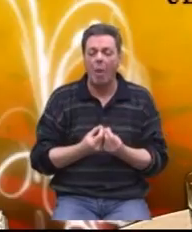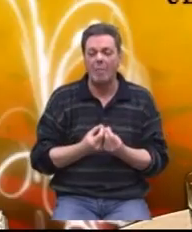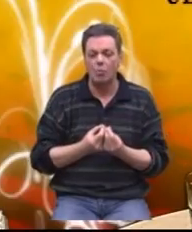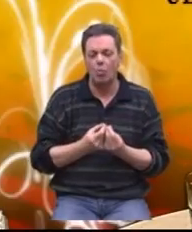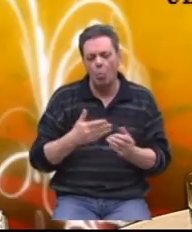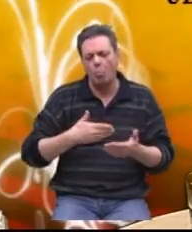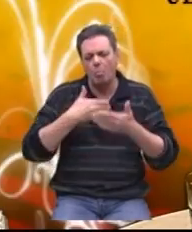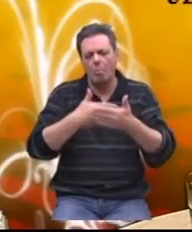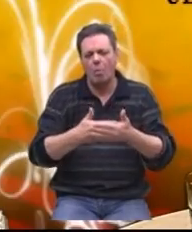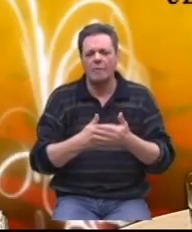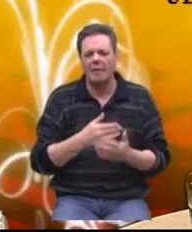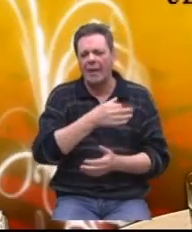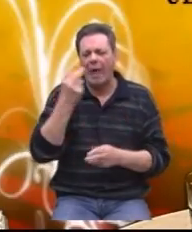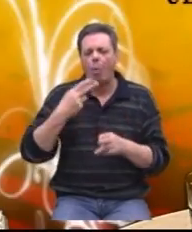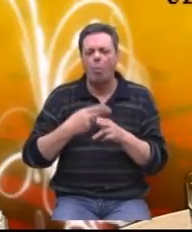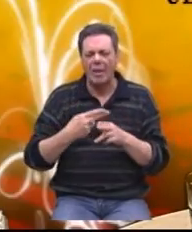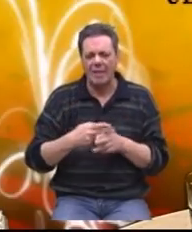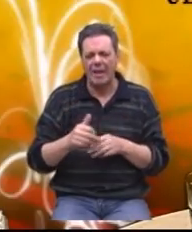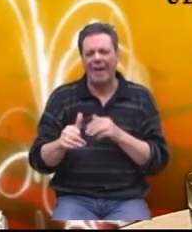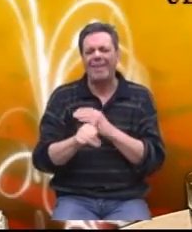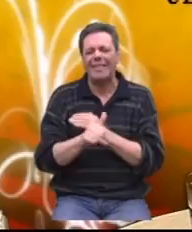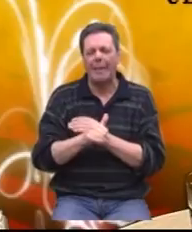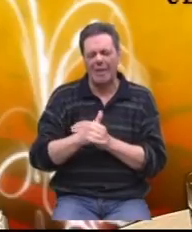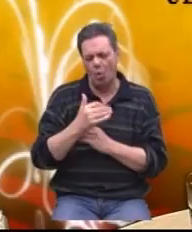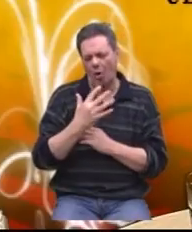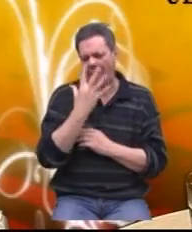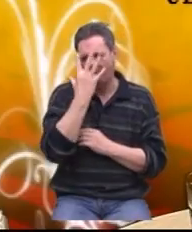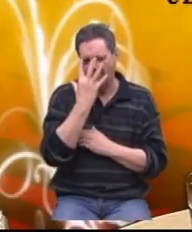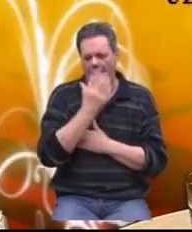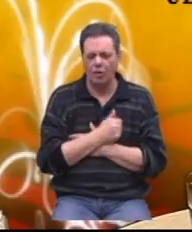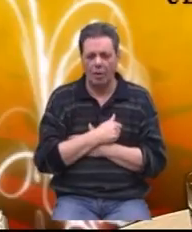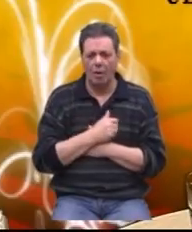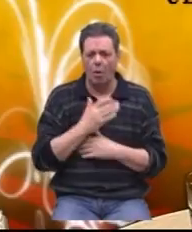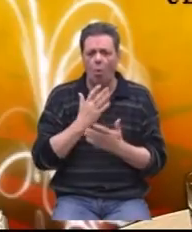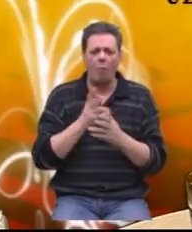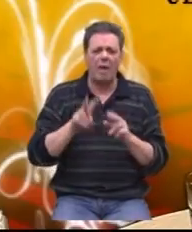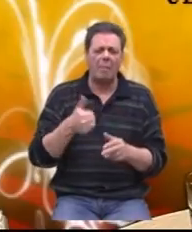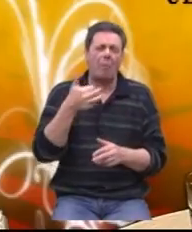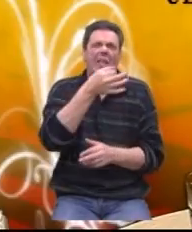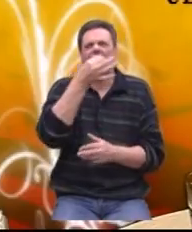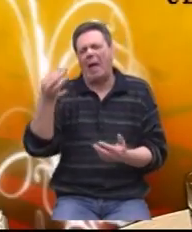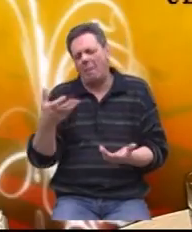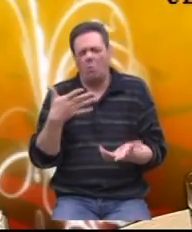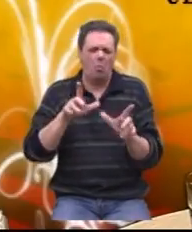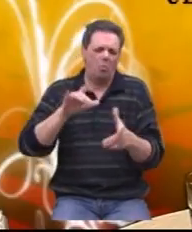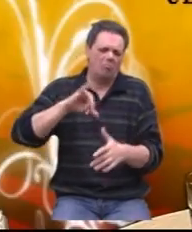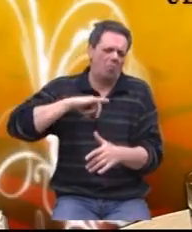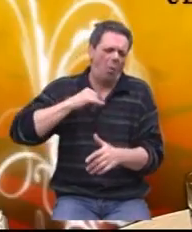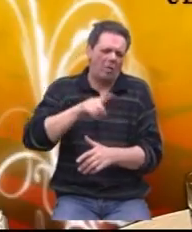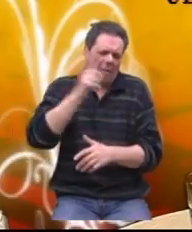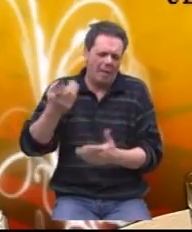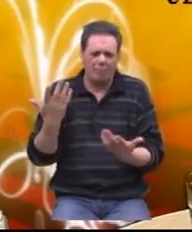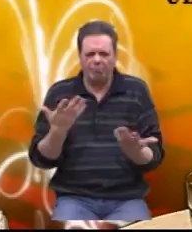posvetili Danu bolesnika 11. veljače. Uvijek mi imamo neke dane u godini, uvijek mi